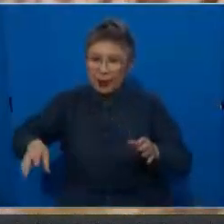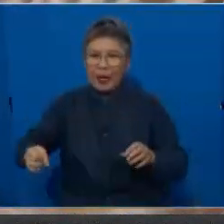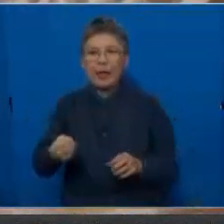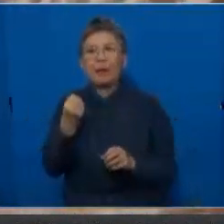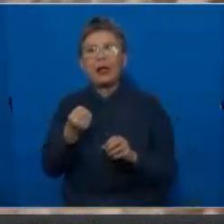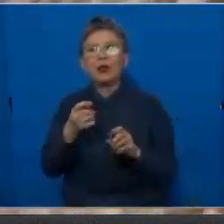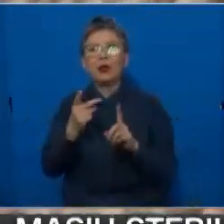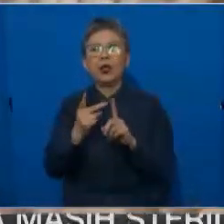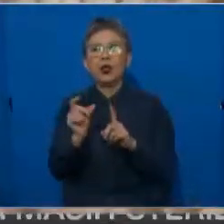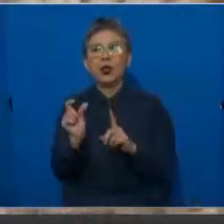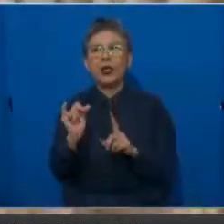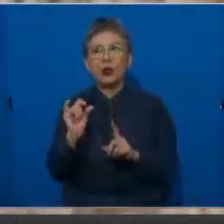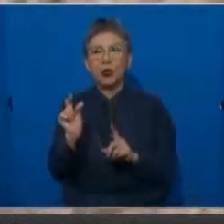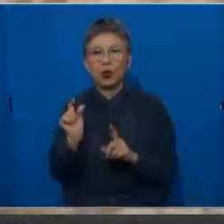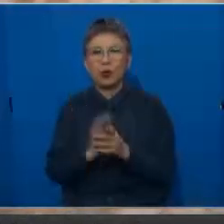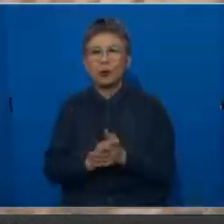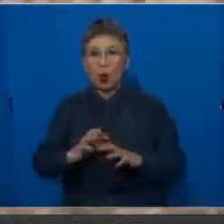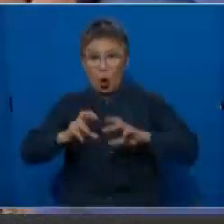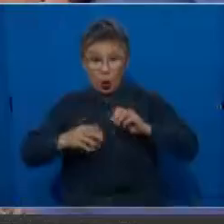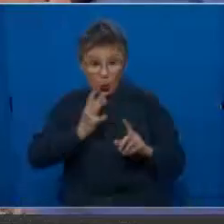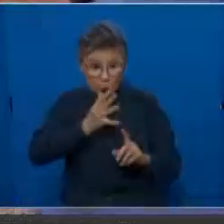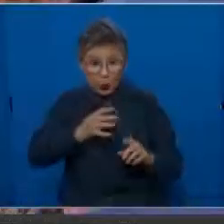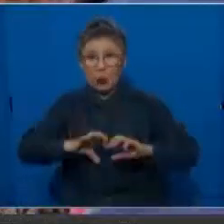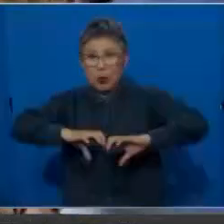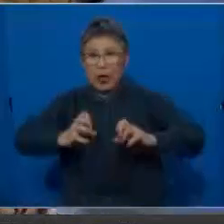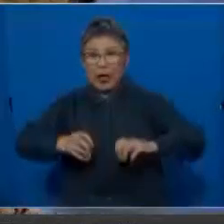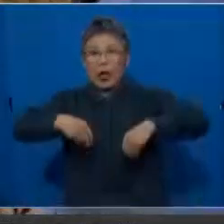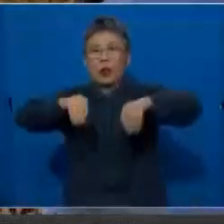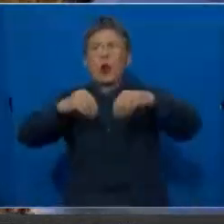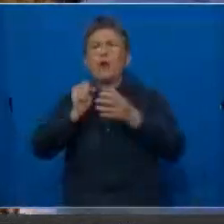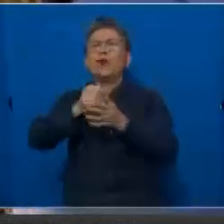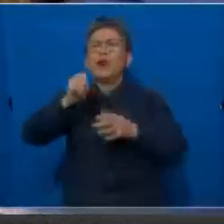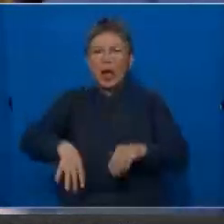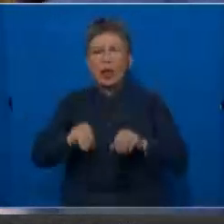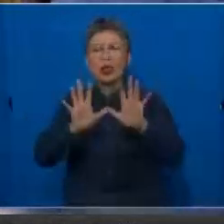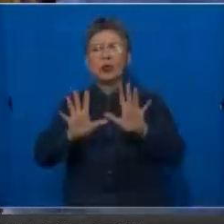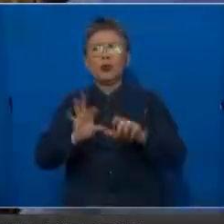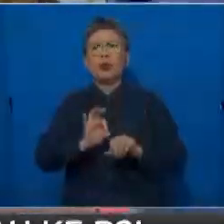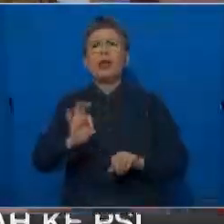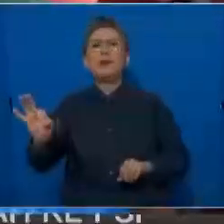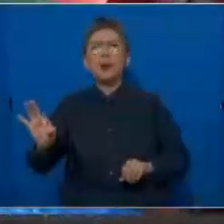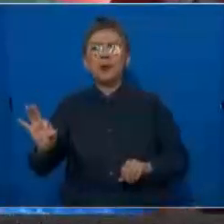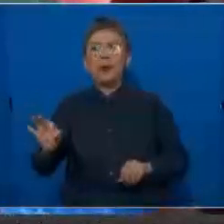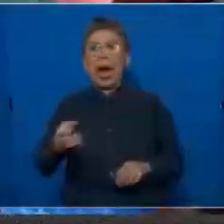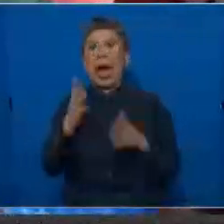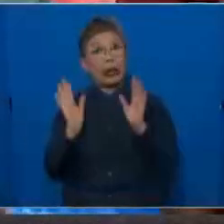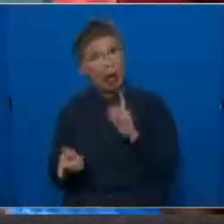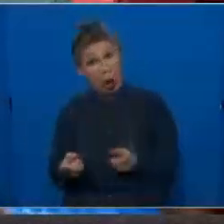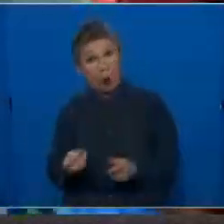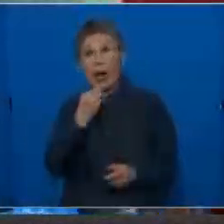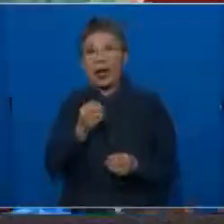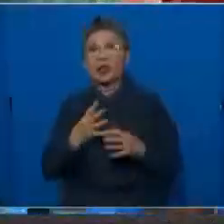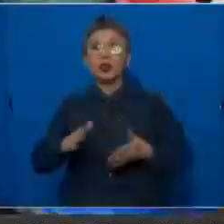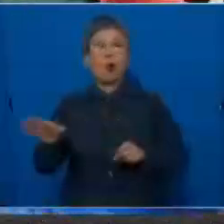Minggu. Para peserta pun antusias berburu durian yang dijual mulai Rp10.000 per buah atau makan sepuasnya dengan